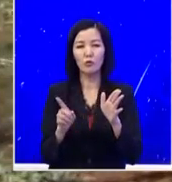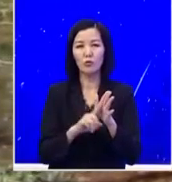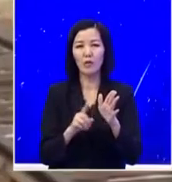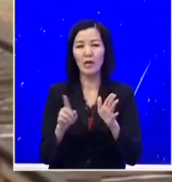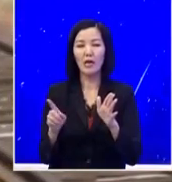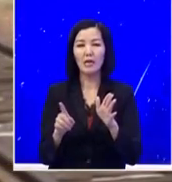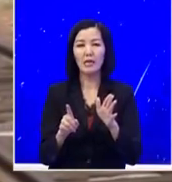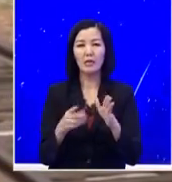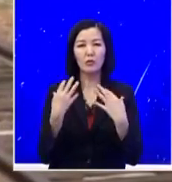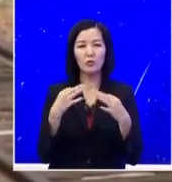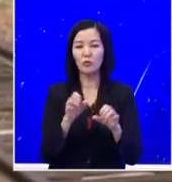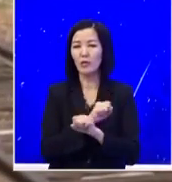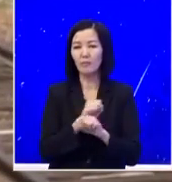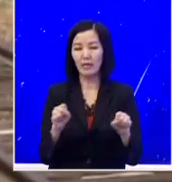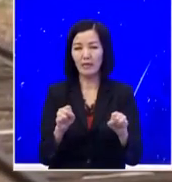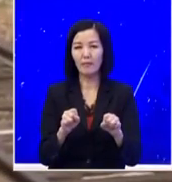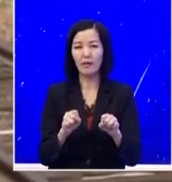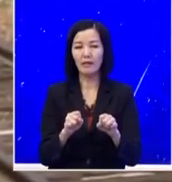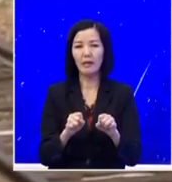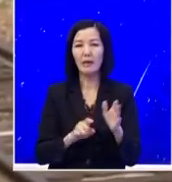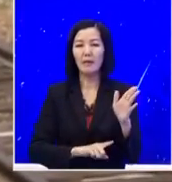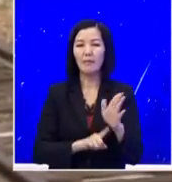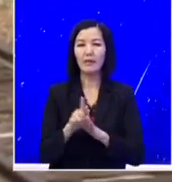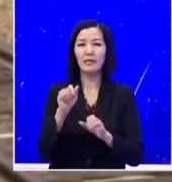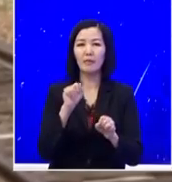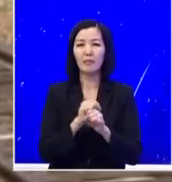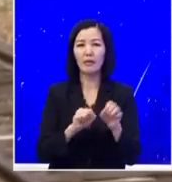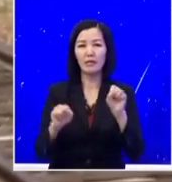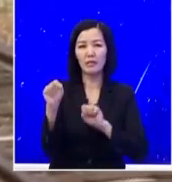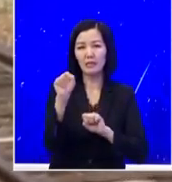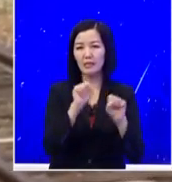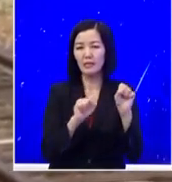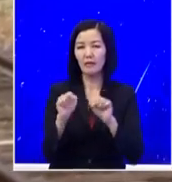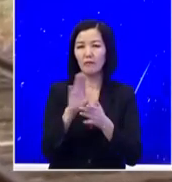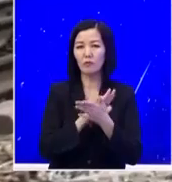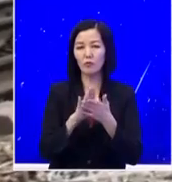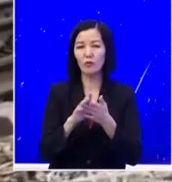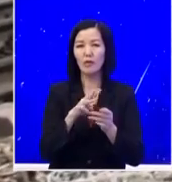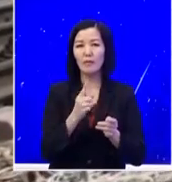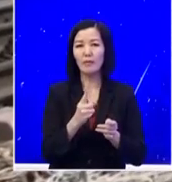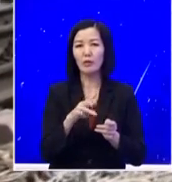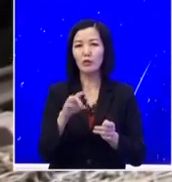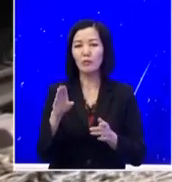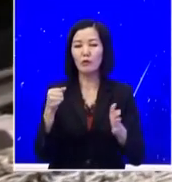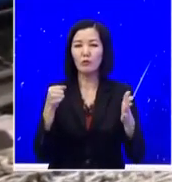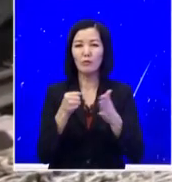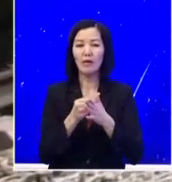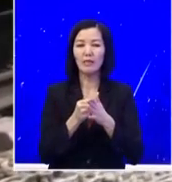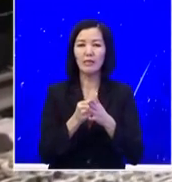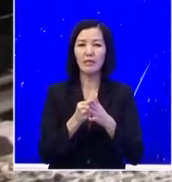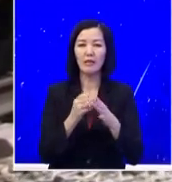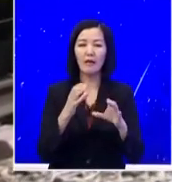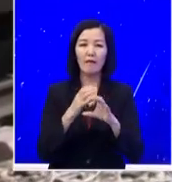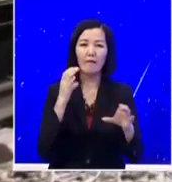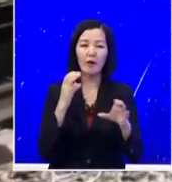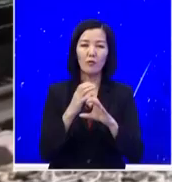шығуына тыйым салынады. Вагондар бастапқы бекеттерде дезинфекцияланып отырады. 1-ші маусымға дейін вагондардағы желдеткіш